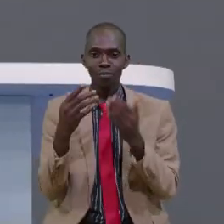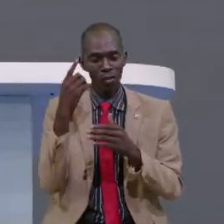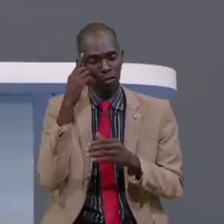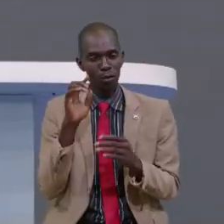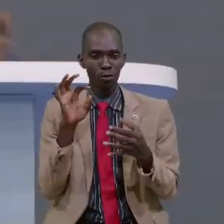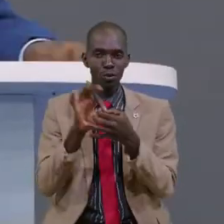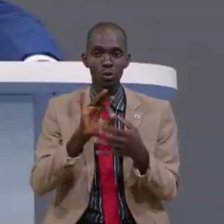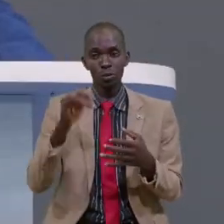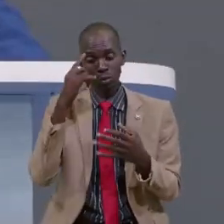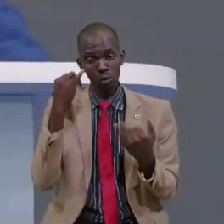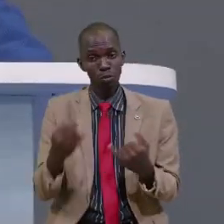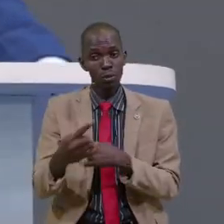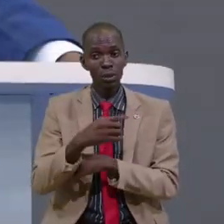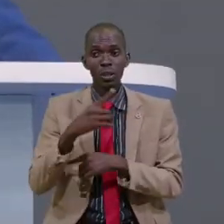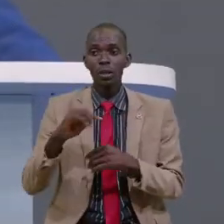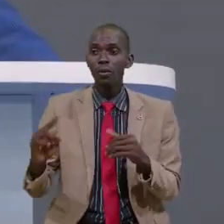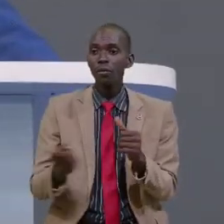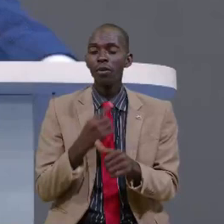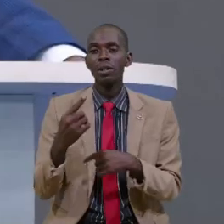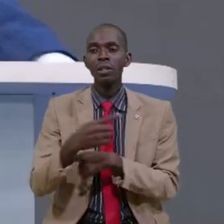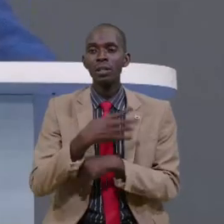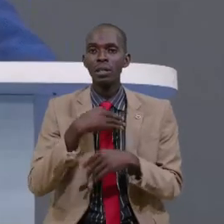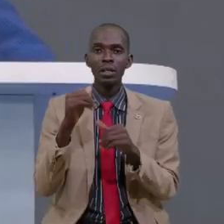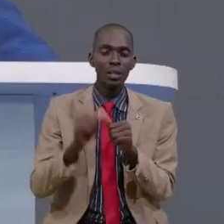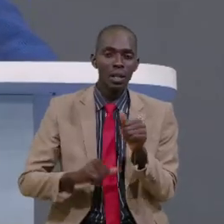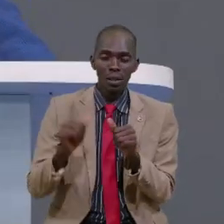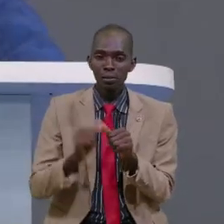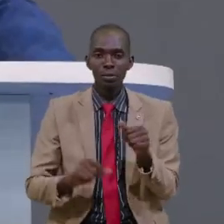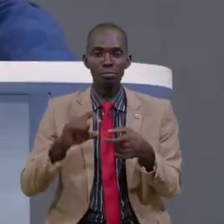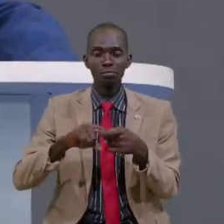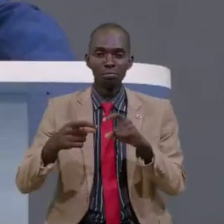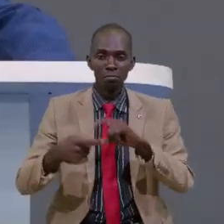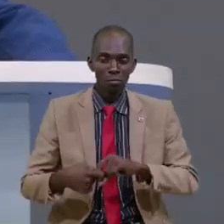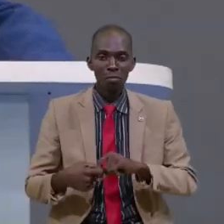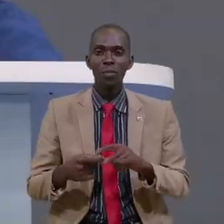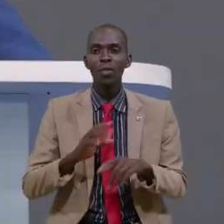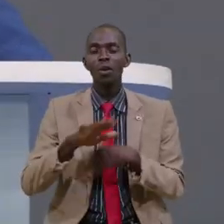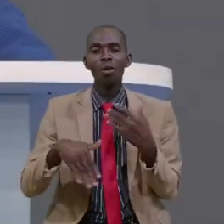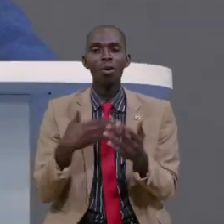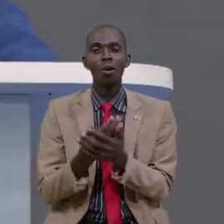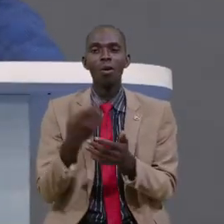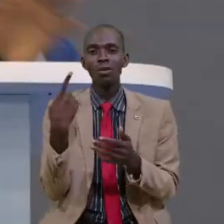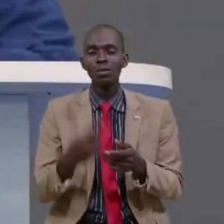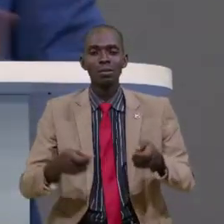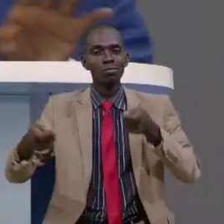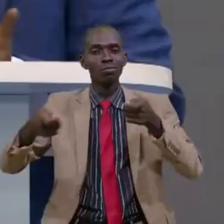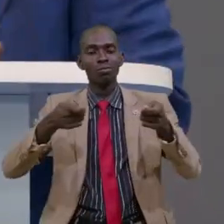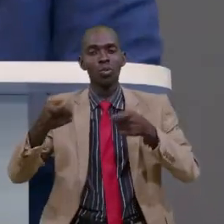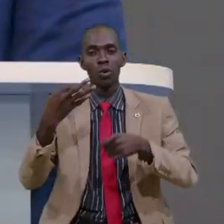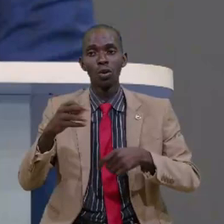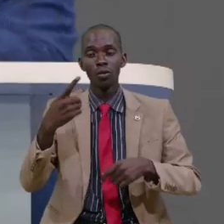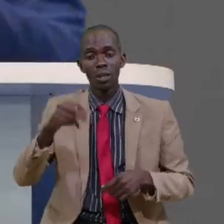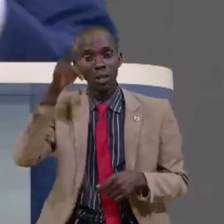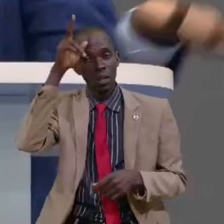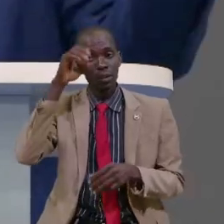qu'aujourd'hui, c'est le premier jour et toute chaîne, tout lien et toutes les dominations